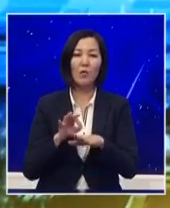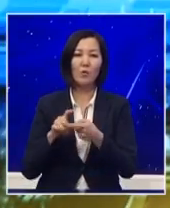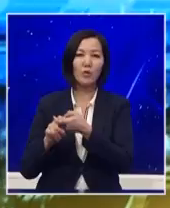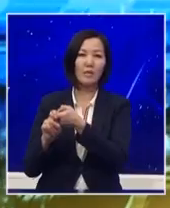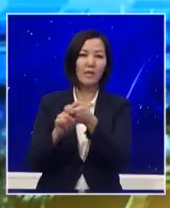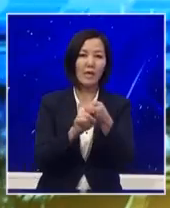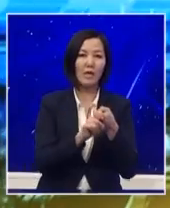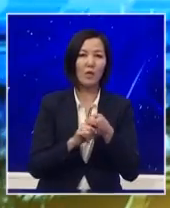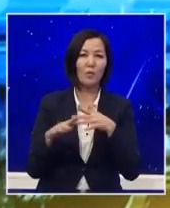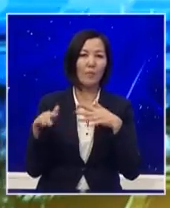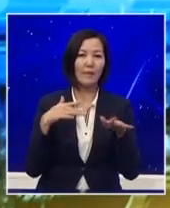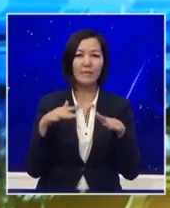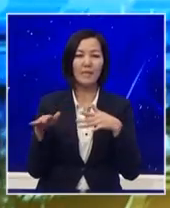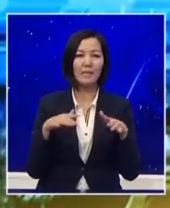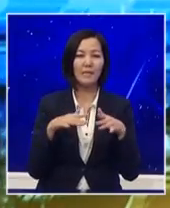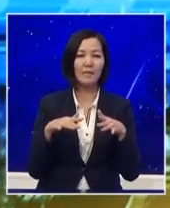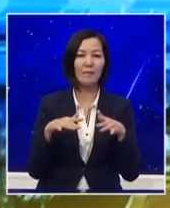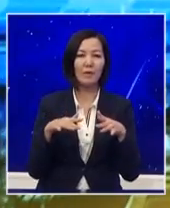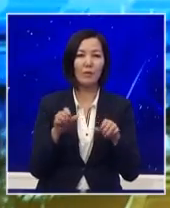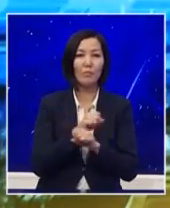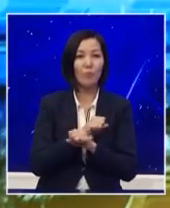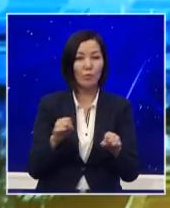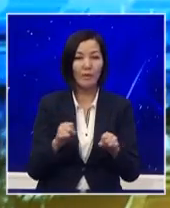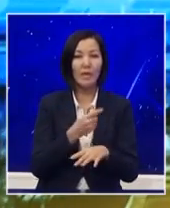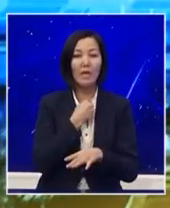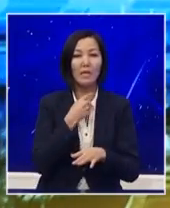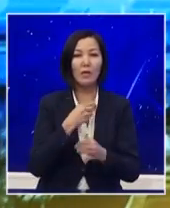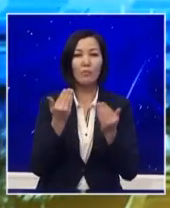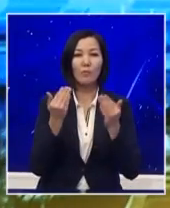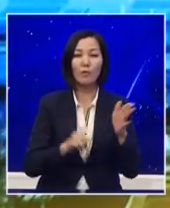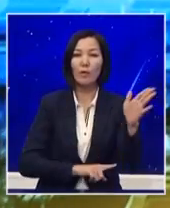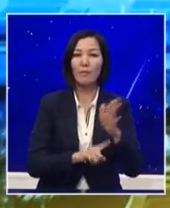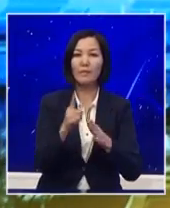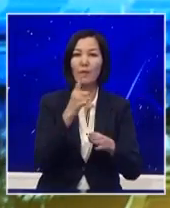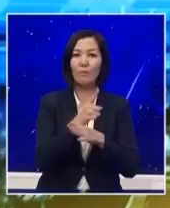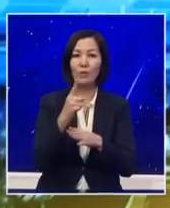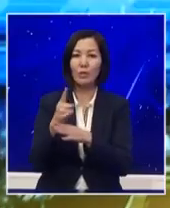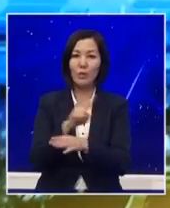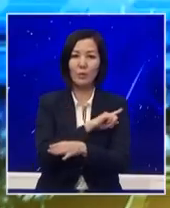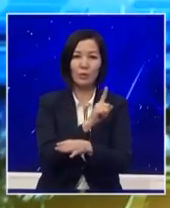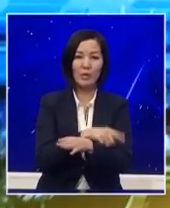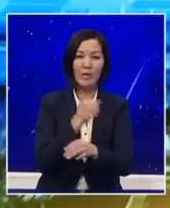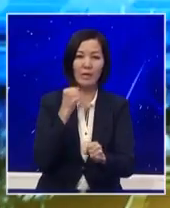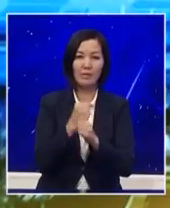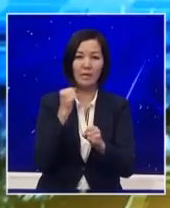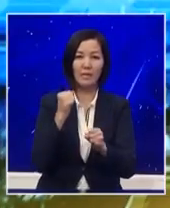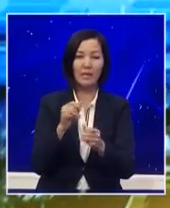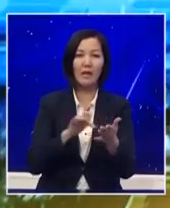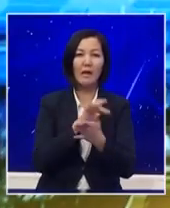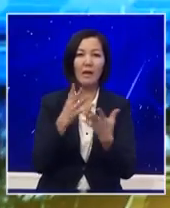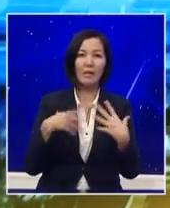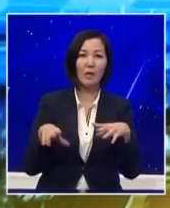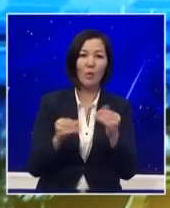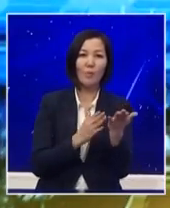Індеттің таралуы бәсеңдеді деп арқаны кеңге салмаңыз. Талдықорғанда бүгіннен бастап шектеу шаралары қатаңдатылды. Қалада қоғамдық